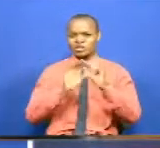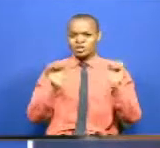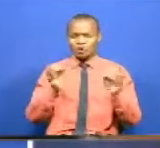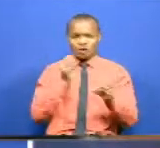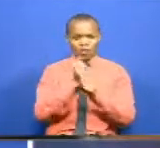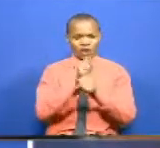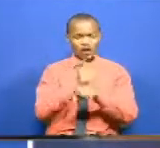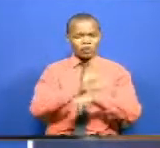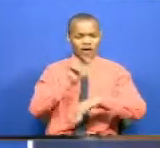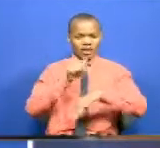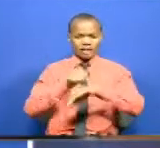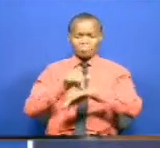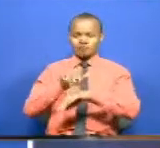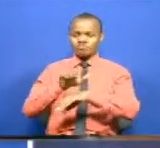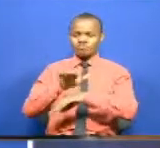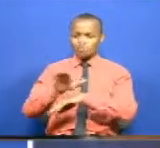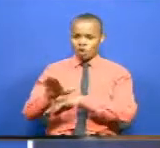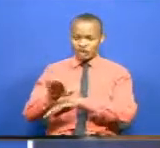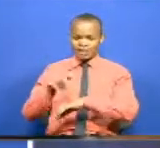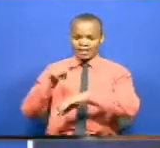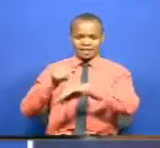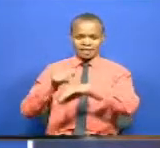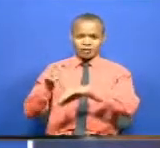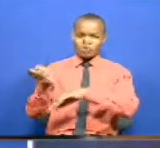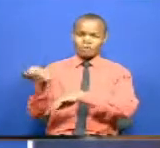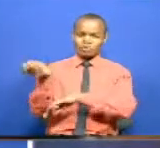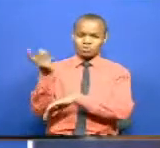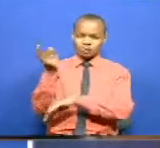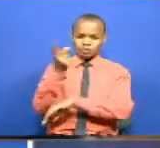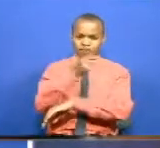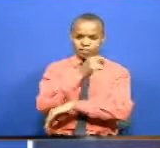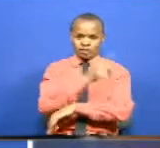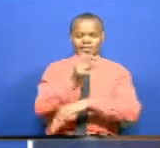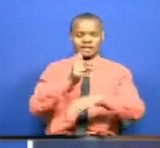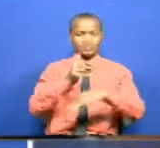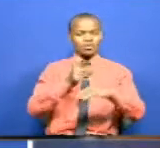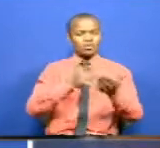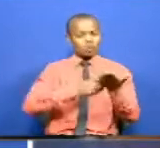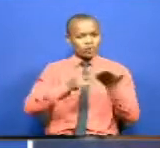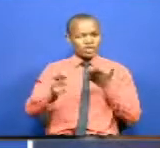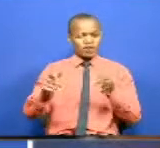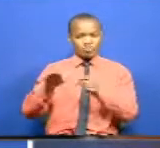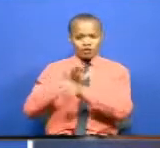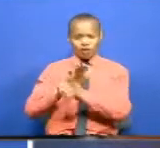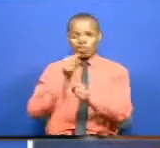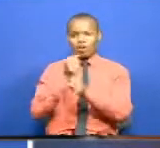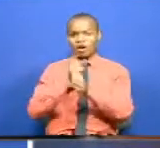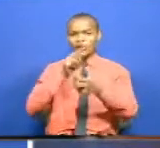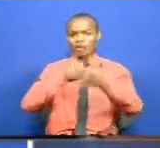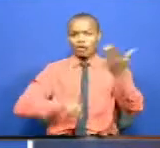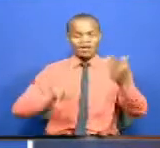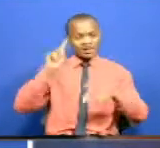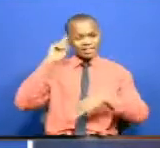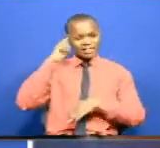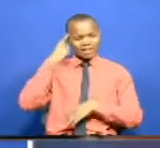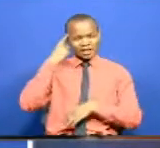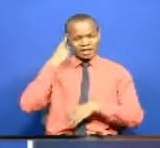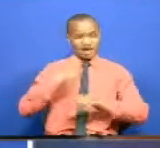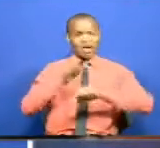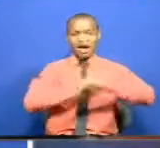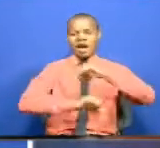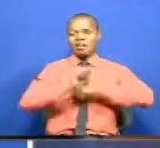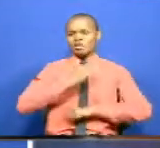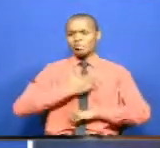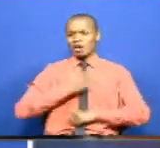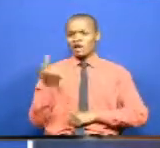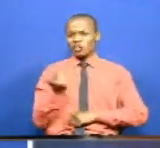yenu asubuhi, jioni, wiki hii, wiki ile nyingine, kazi yenu tu ni kufikiria ile mimi nafanya.